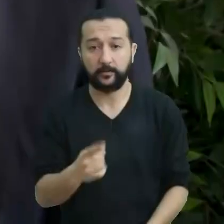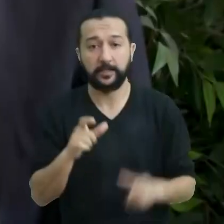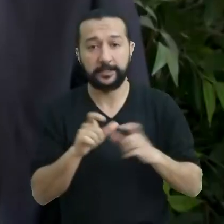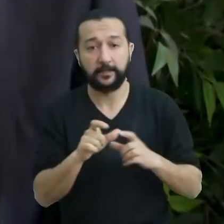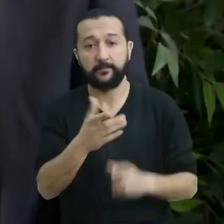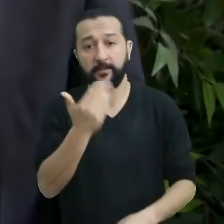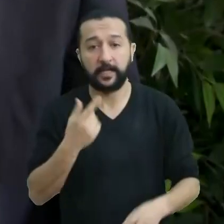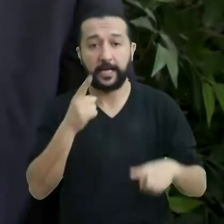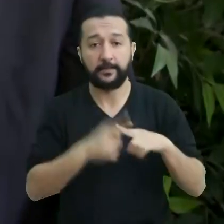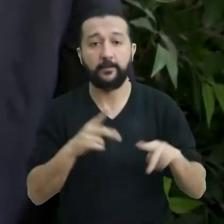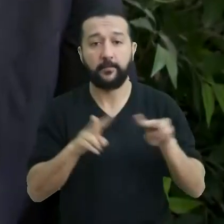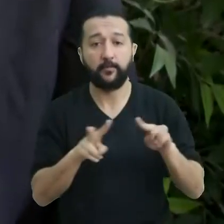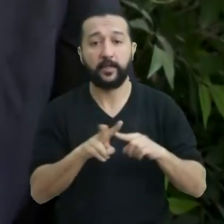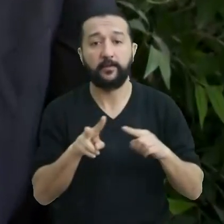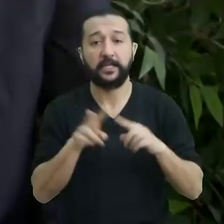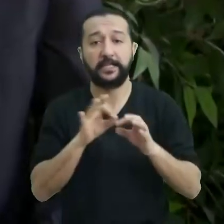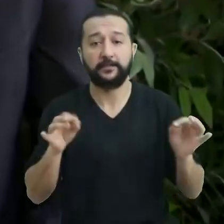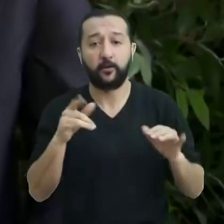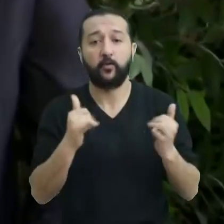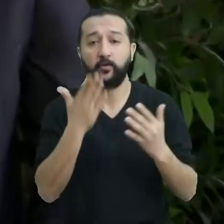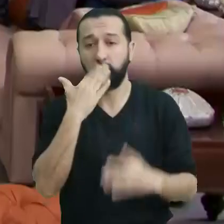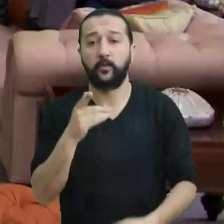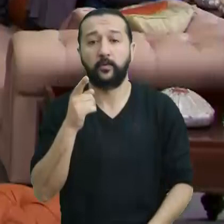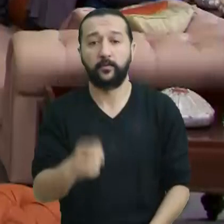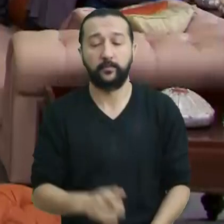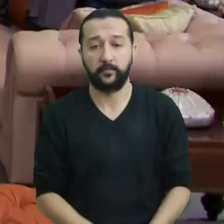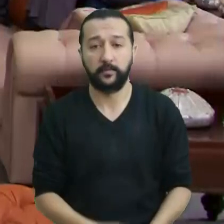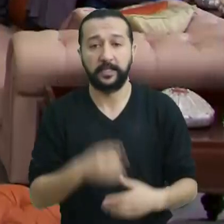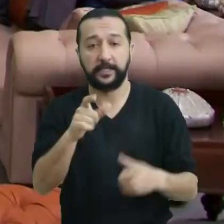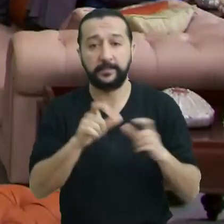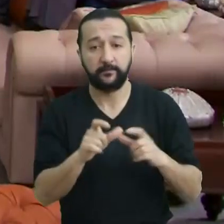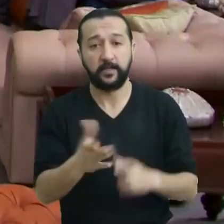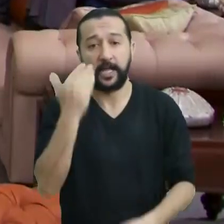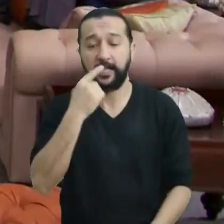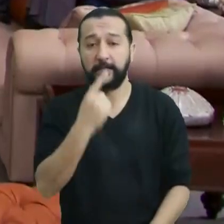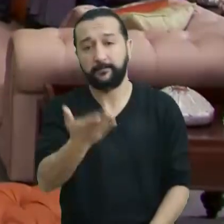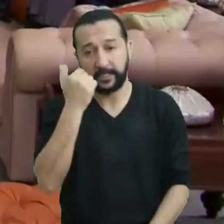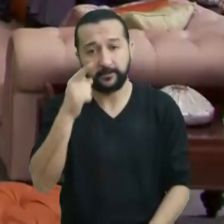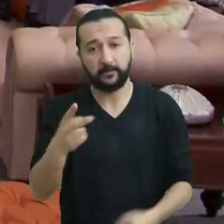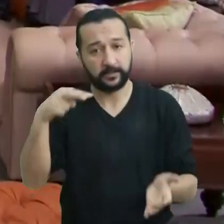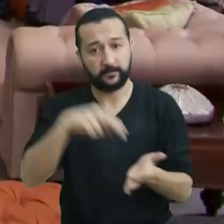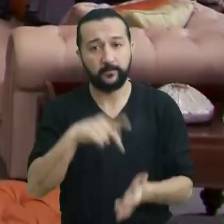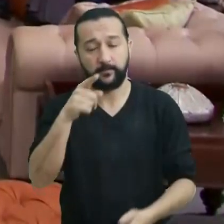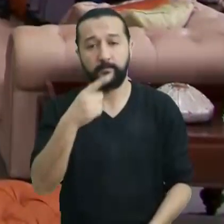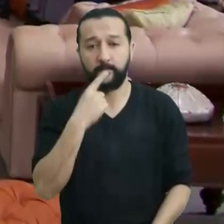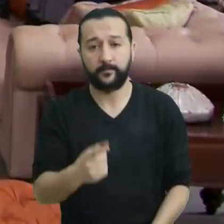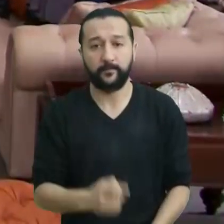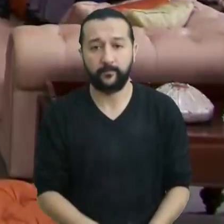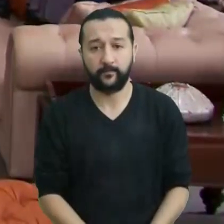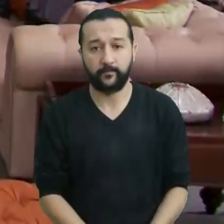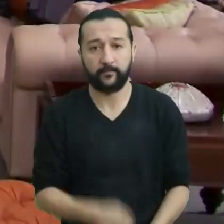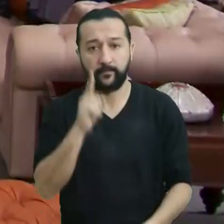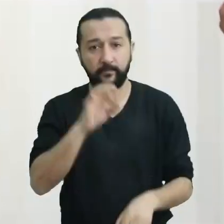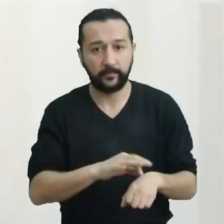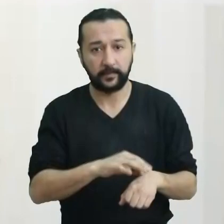Sarp, ayrıca Mahmut Kemal'in hiç de öyle bir oyuncağı yok. Ya Sarpçıkım, kalk şuraya, gel şuraya, çıkış buldun üstüne. Ya